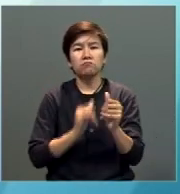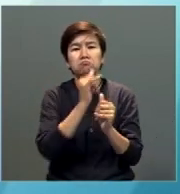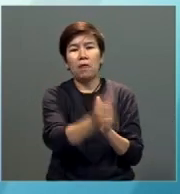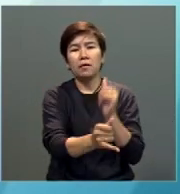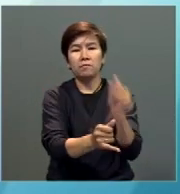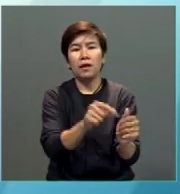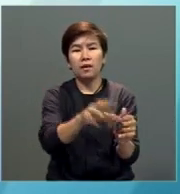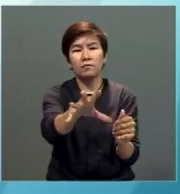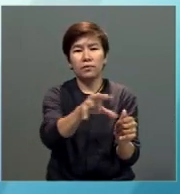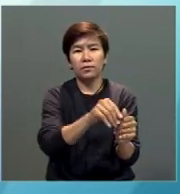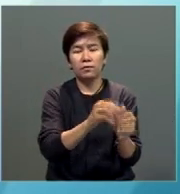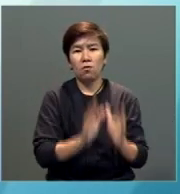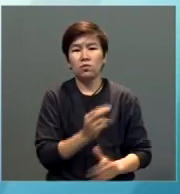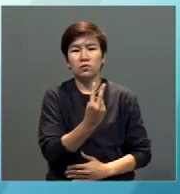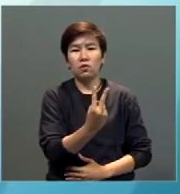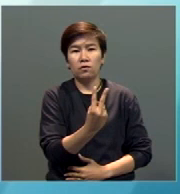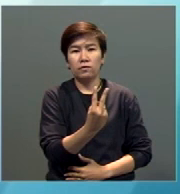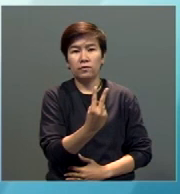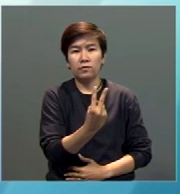นี่ก็จะปรับอายและลดน้อยลงมาแล้วครับก็คือจะไปในที่ชุมชนห้างสรรพสินค้าตลาดนัดสถานที่ท่องเที่ยวอันที่2